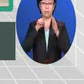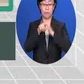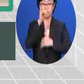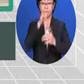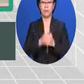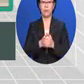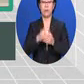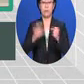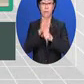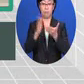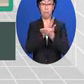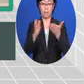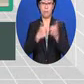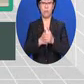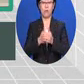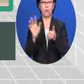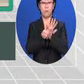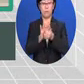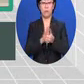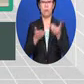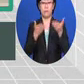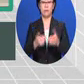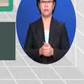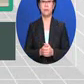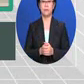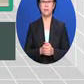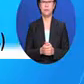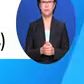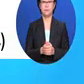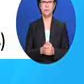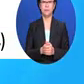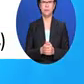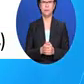방문해 사랑을 나누는 위문품을 기탁했습니다.